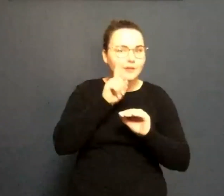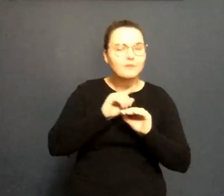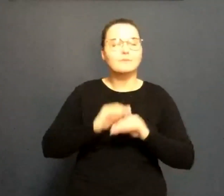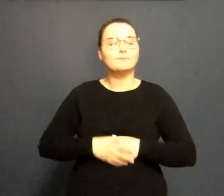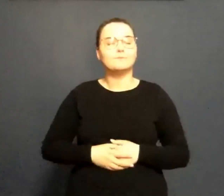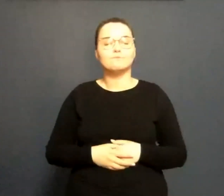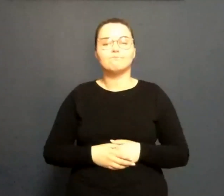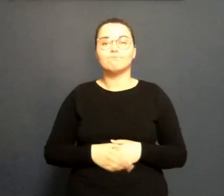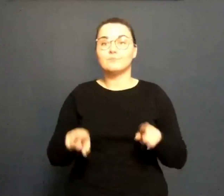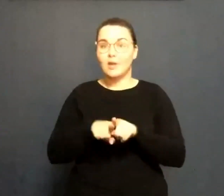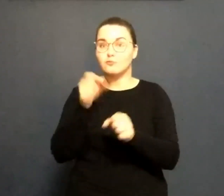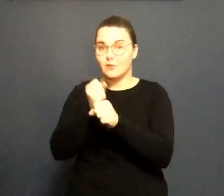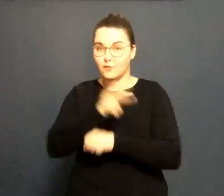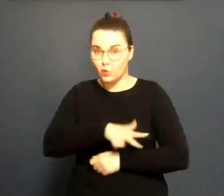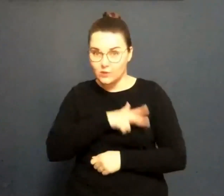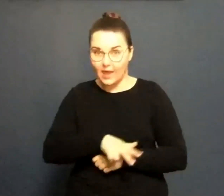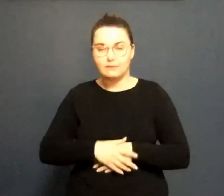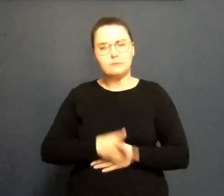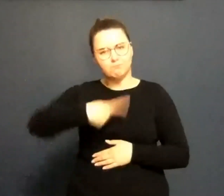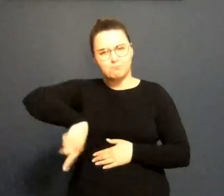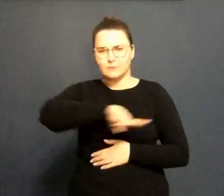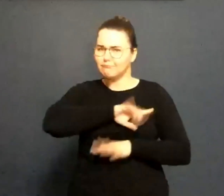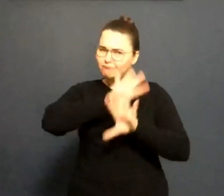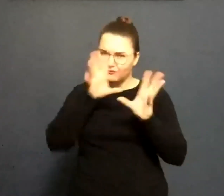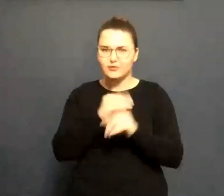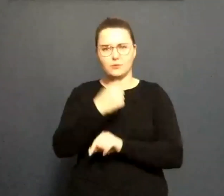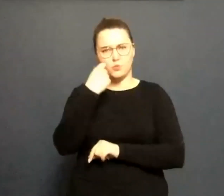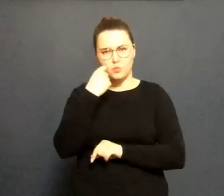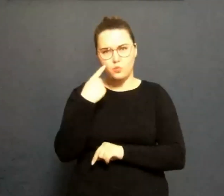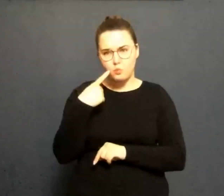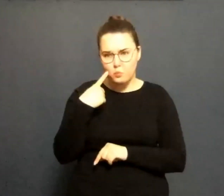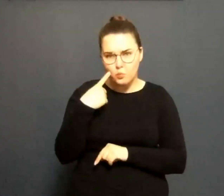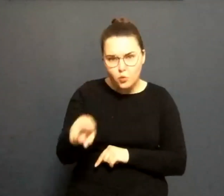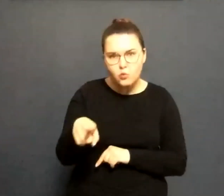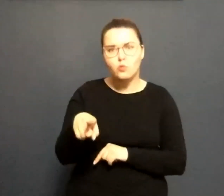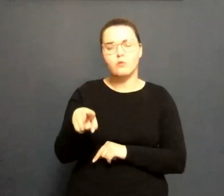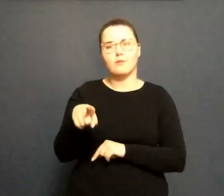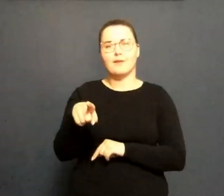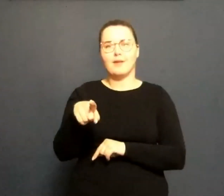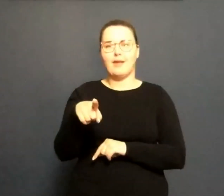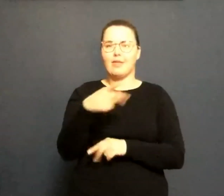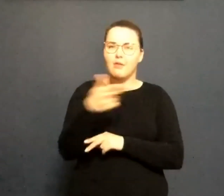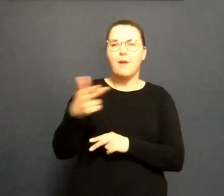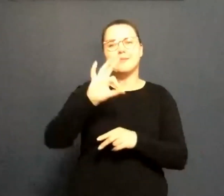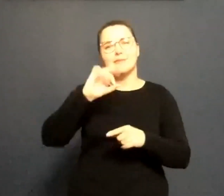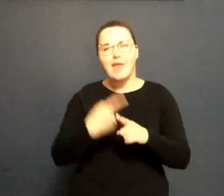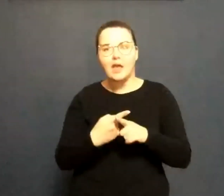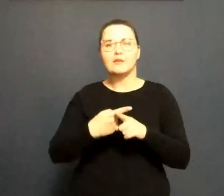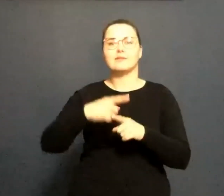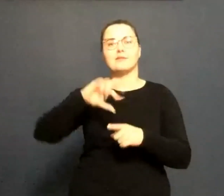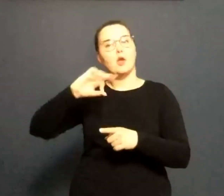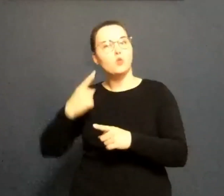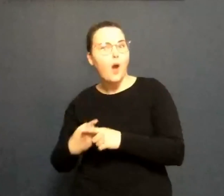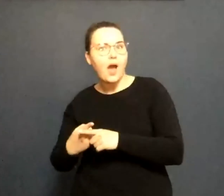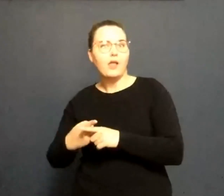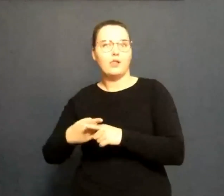I jakby dostrzegając tę trudność poruszania wątku seksu i seksualności w relacjach,